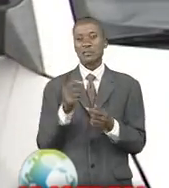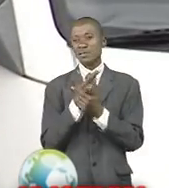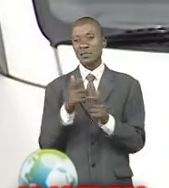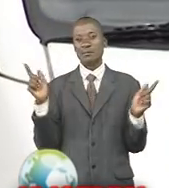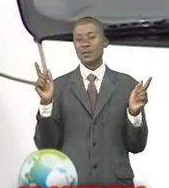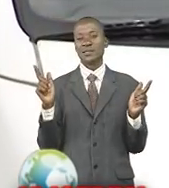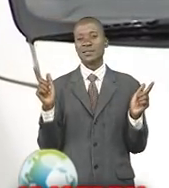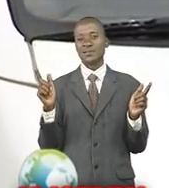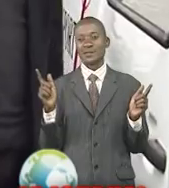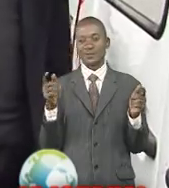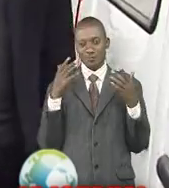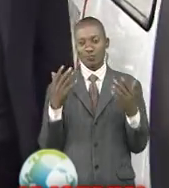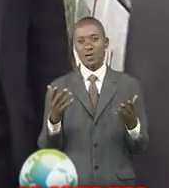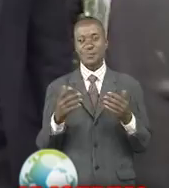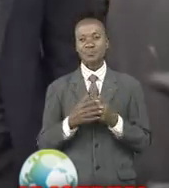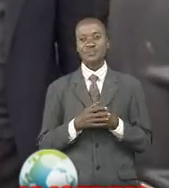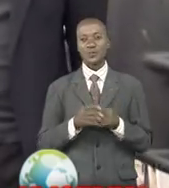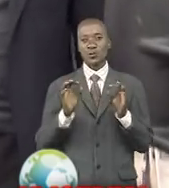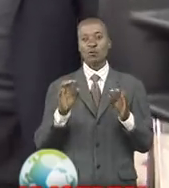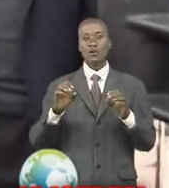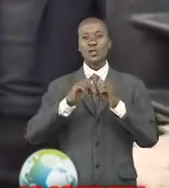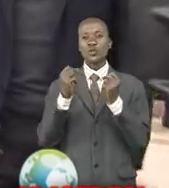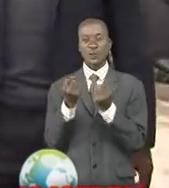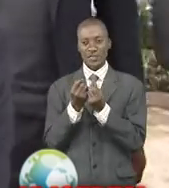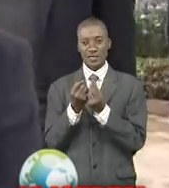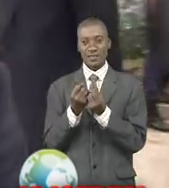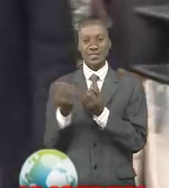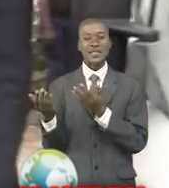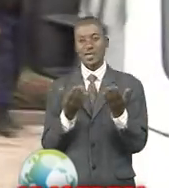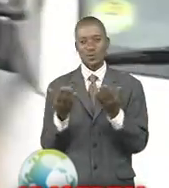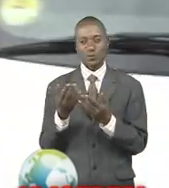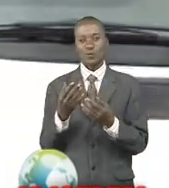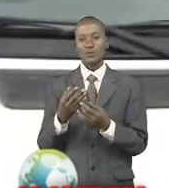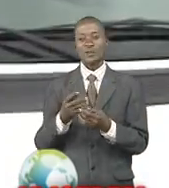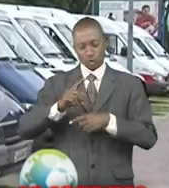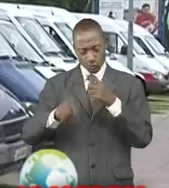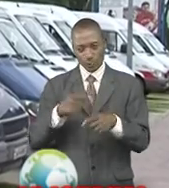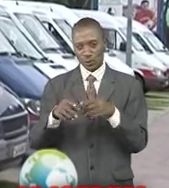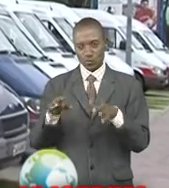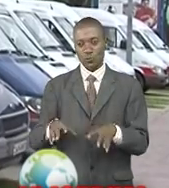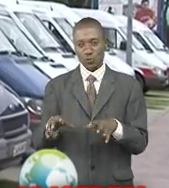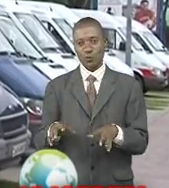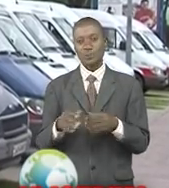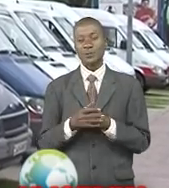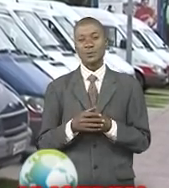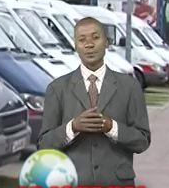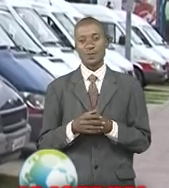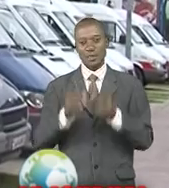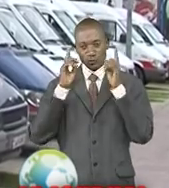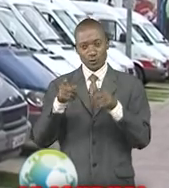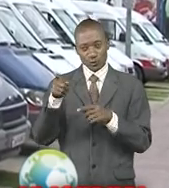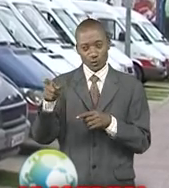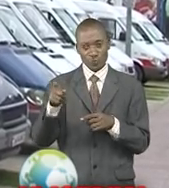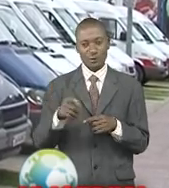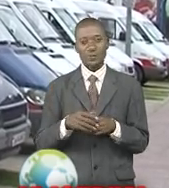société. C'est donc toutefois une nouvelle société de transport en commun qui se crée en République démocratique du Congo. La mise en circulation de ces